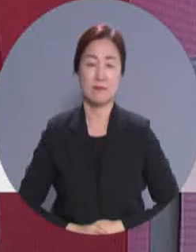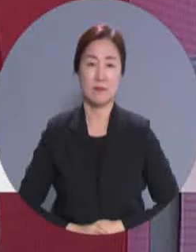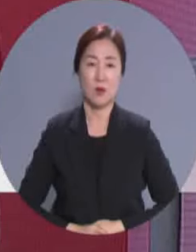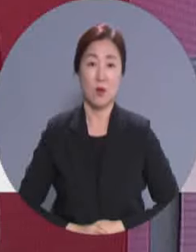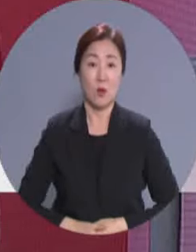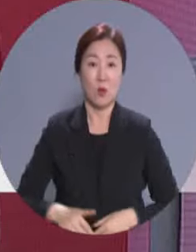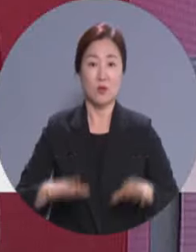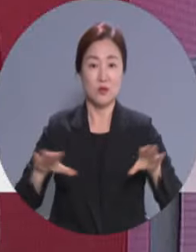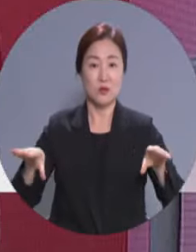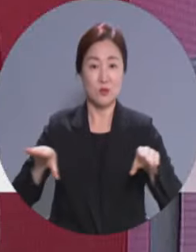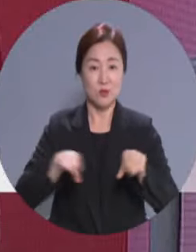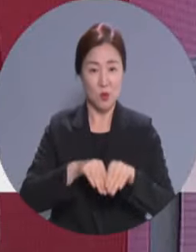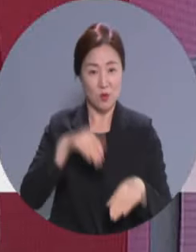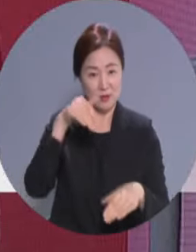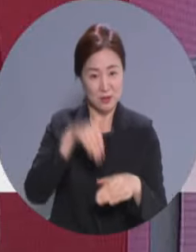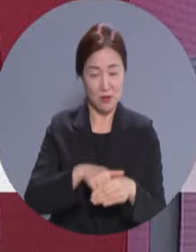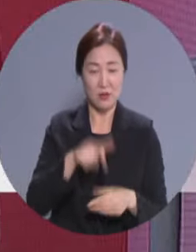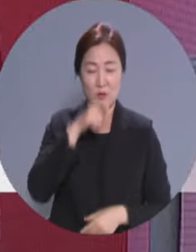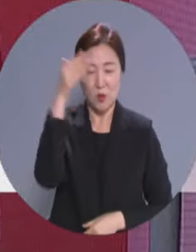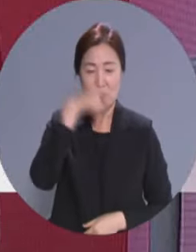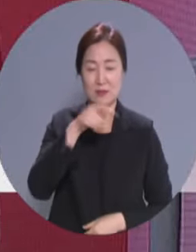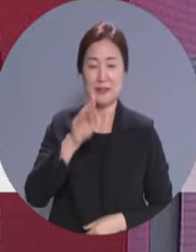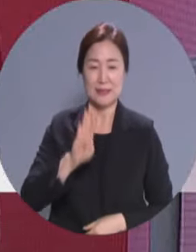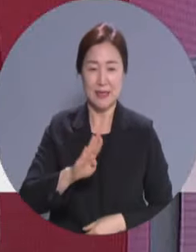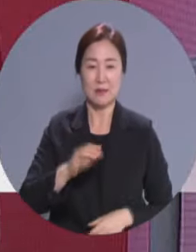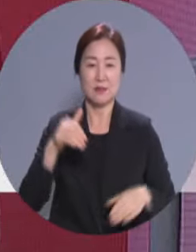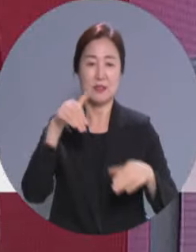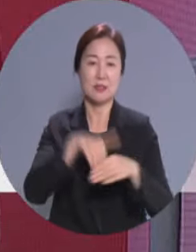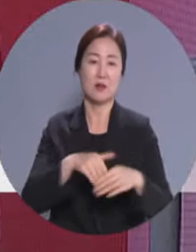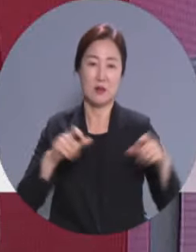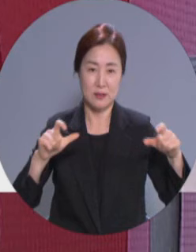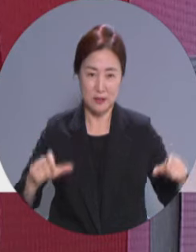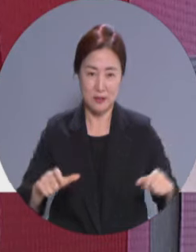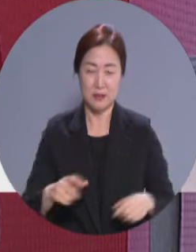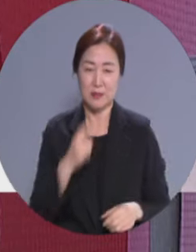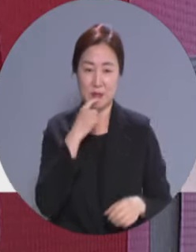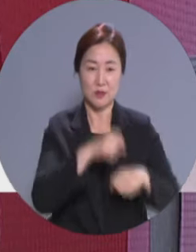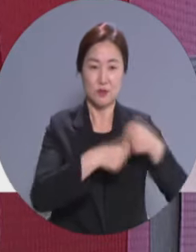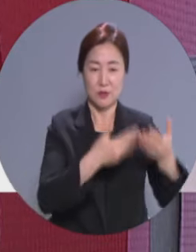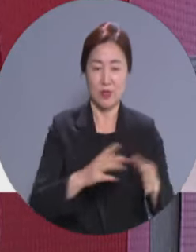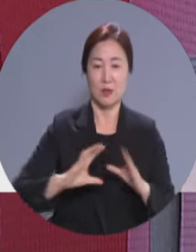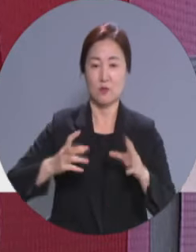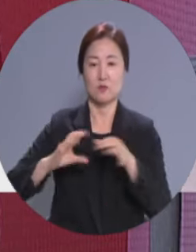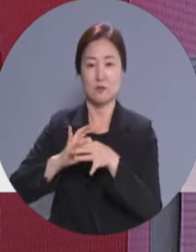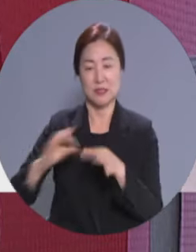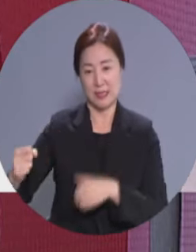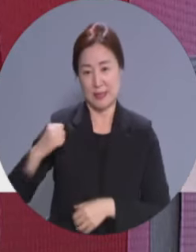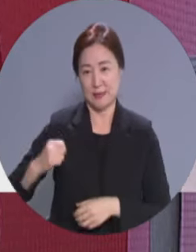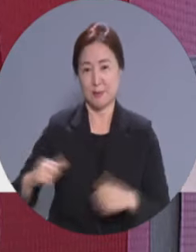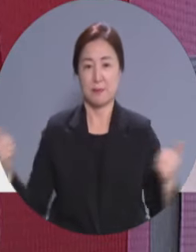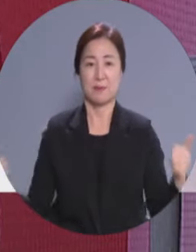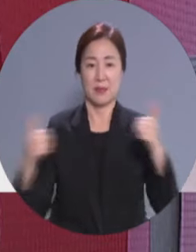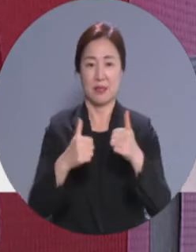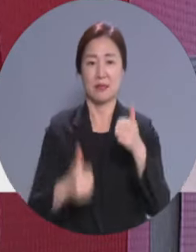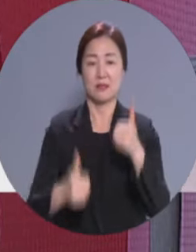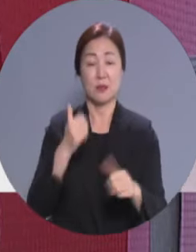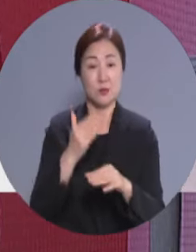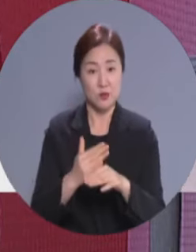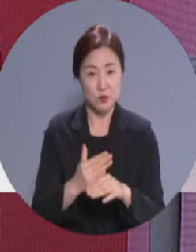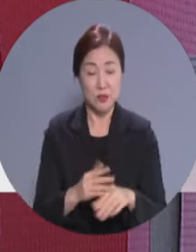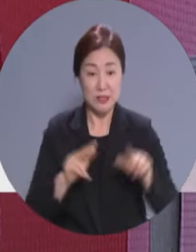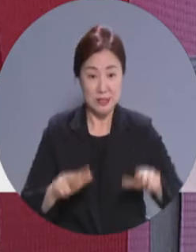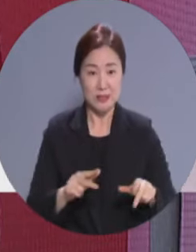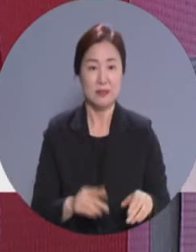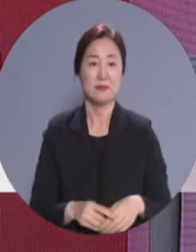이번 총선 여수 갑 선거구에서는 민주당과 국민의힘 후보가 맞대결을 펼칩니다. 현역 국회의원인 주철현